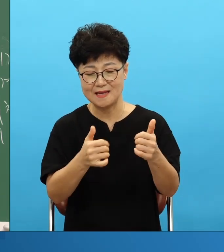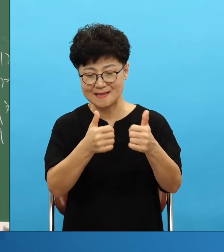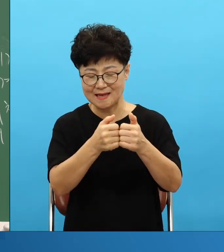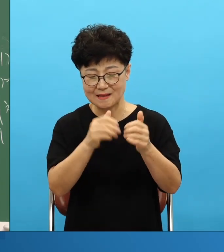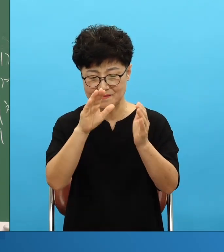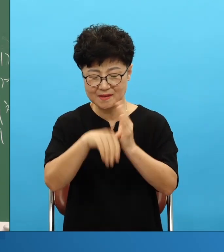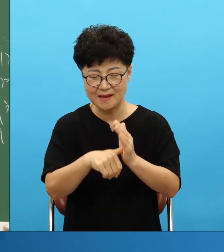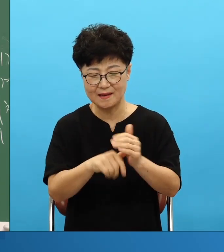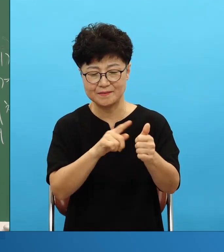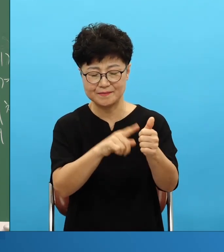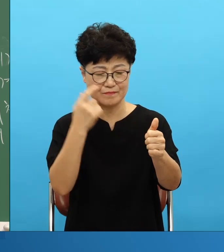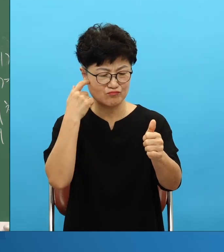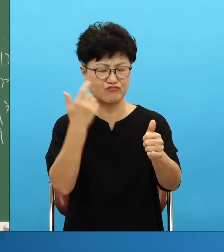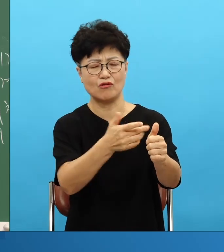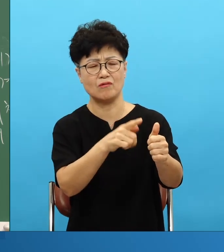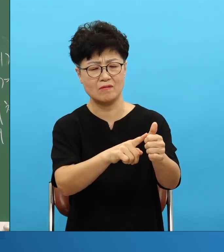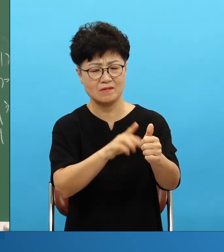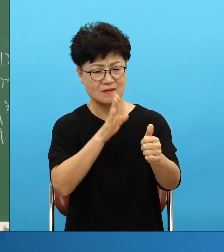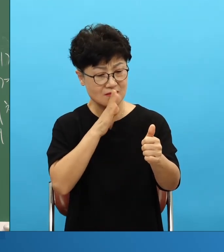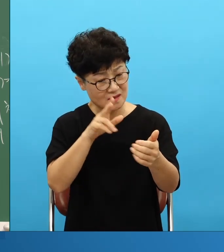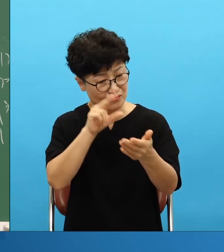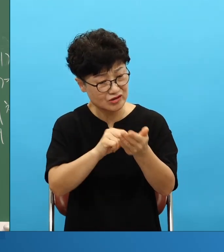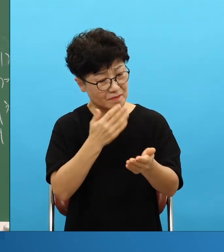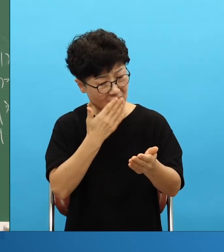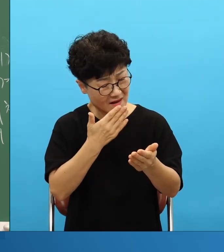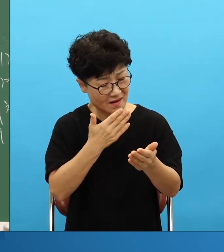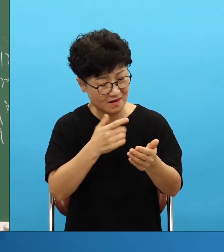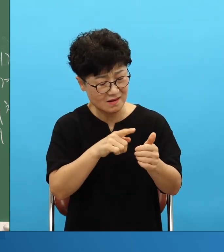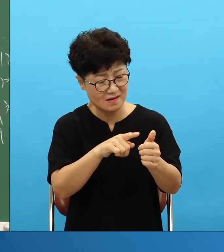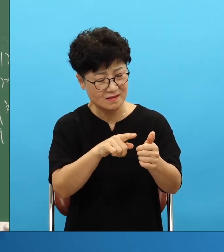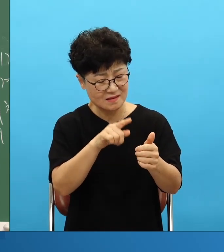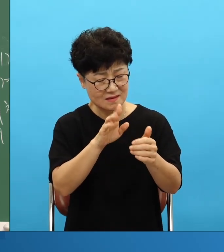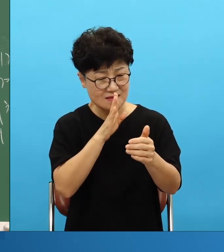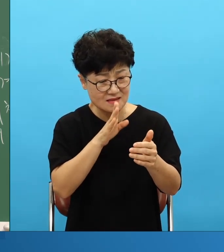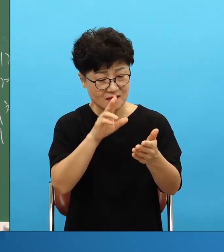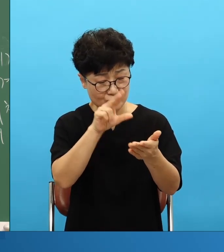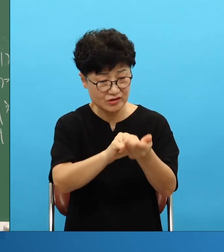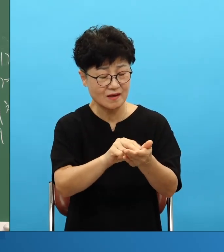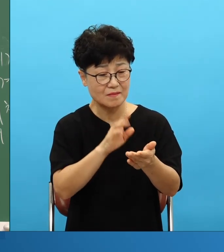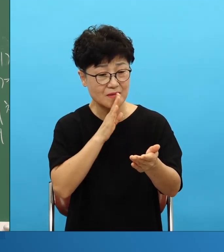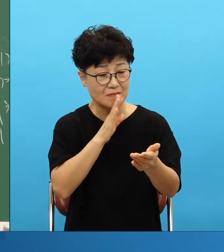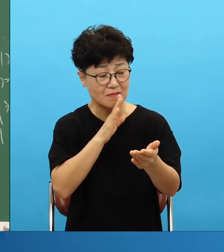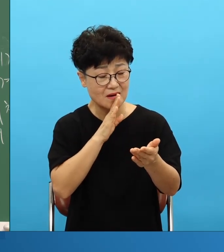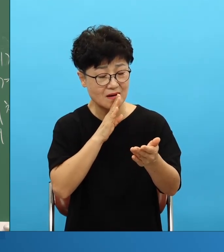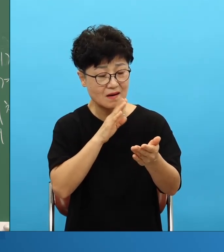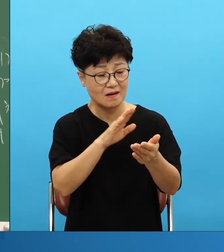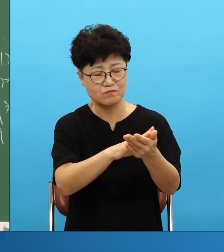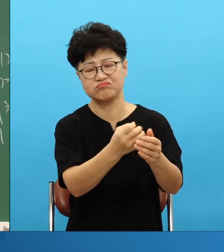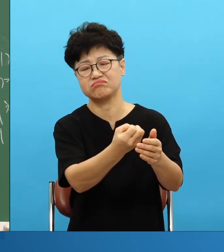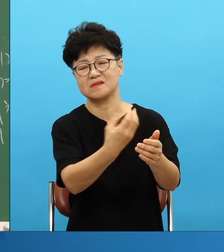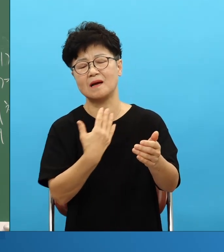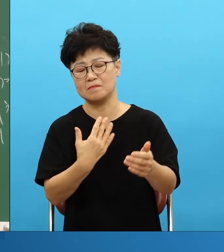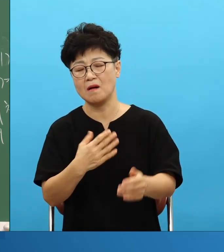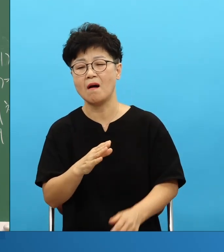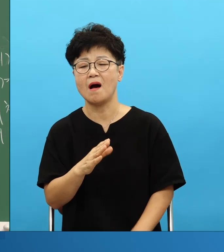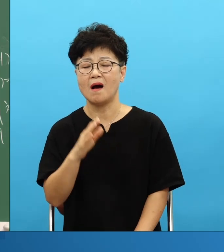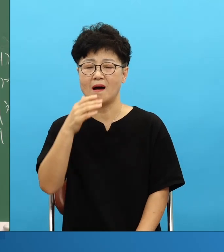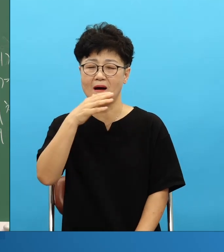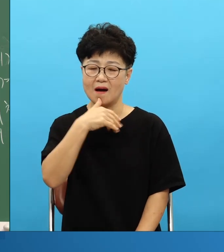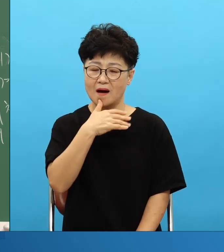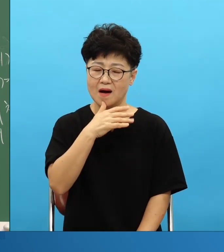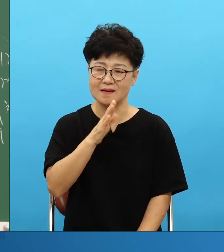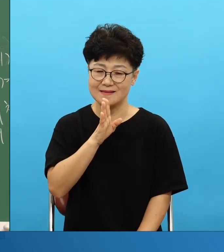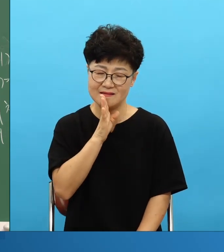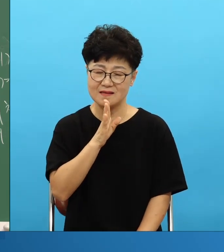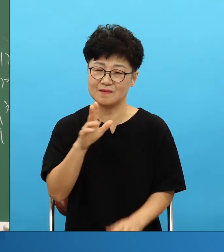is that really a problem? 그 나중에 자기 입으로 그래. 그 문제가 아니네요. 그래 아닌 거야. And then finally, with their own lips, they say, wow, that's really not a problem. I said, that's 너는 right, it's 지금 not